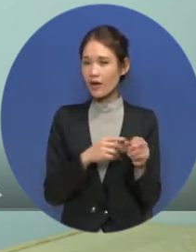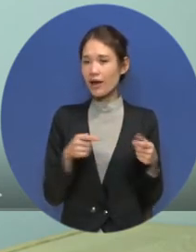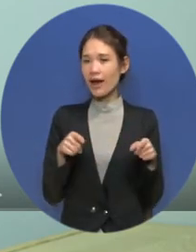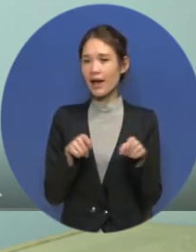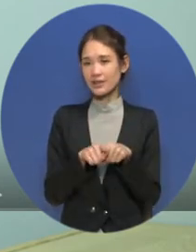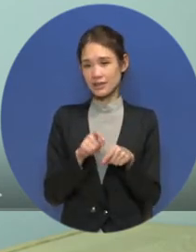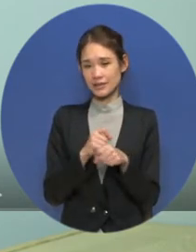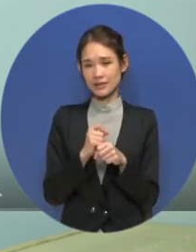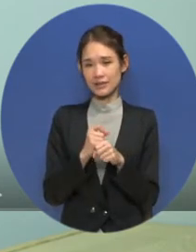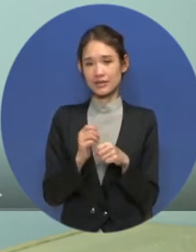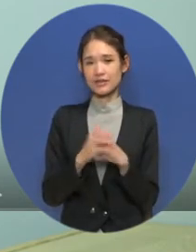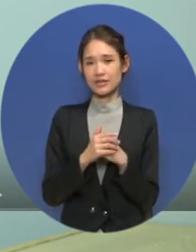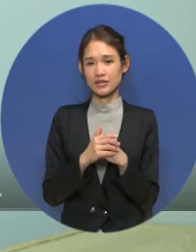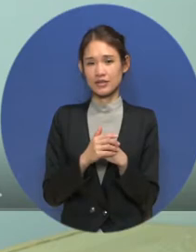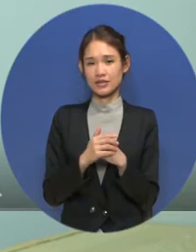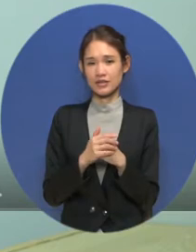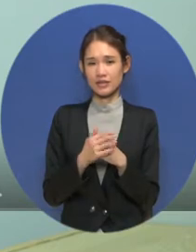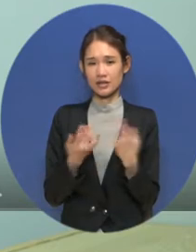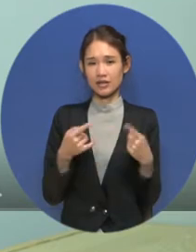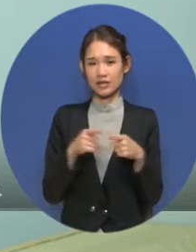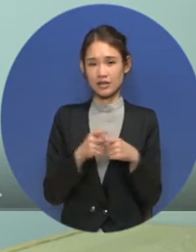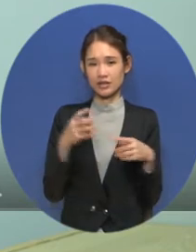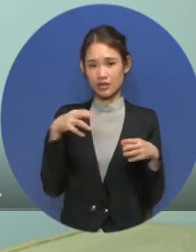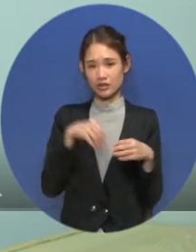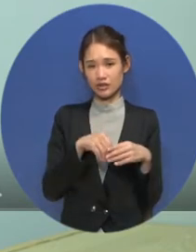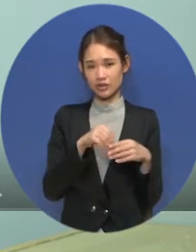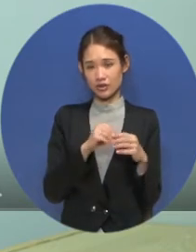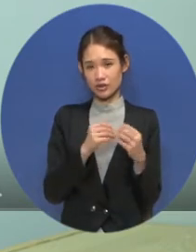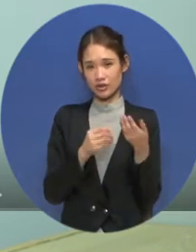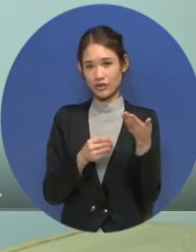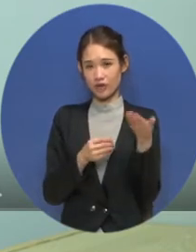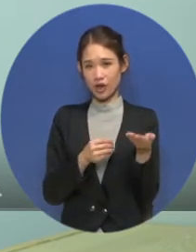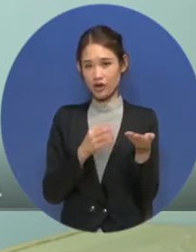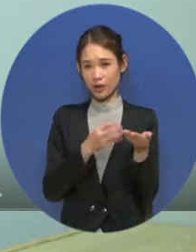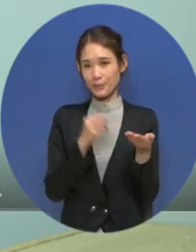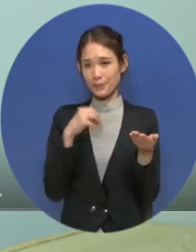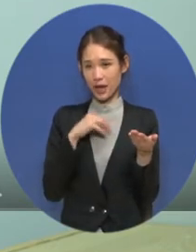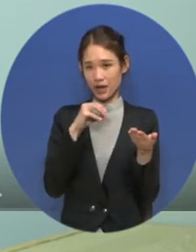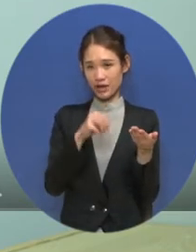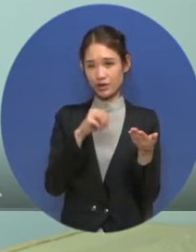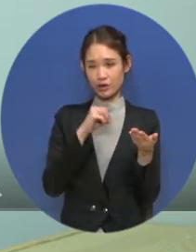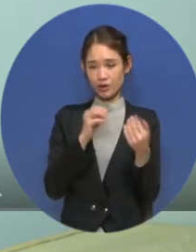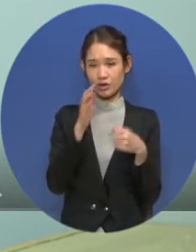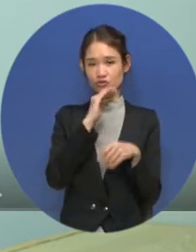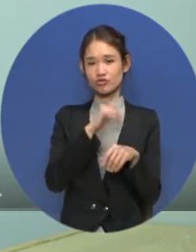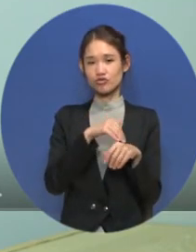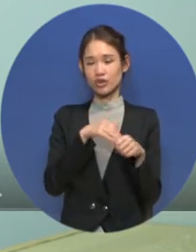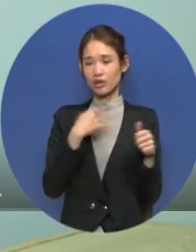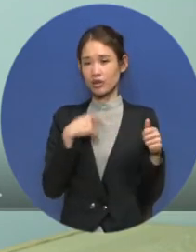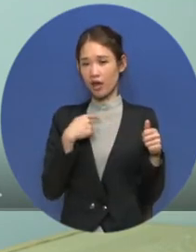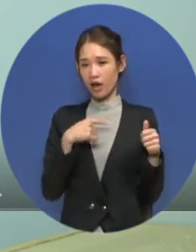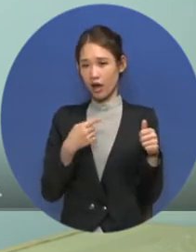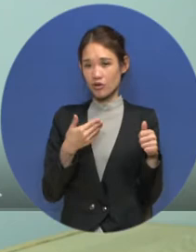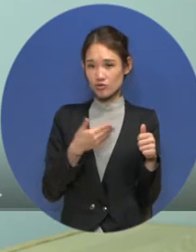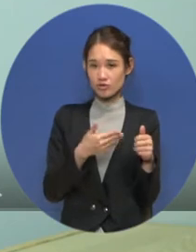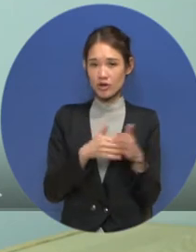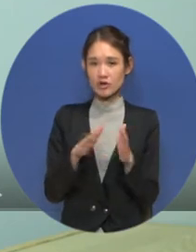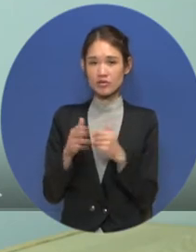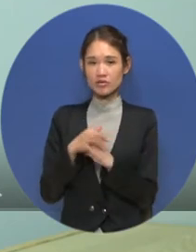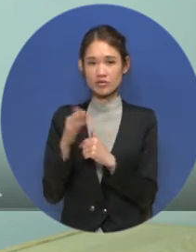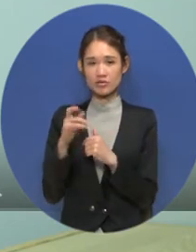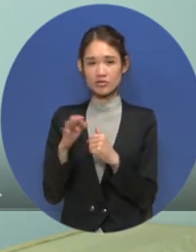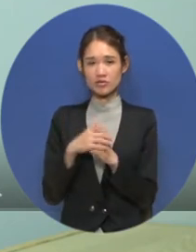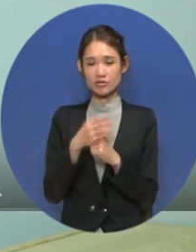같이 만들었어요. 같이 서서 넣으세요, 빼세요 이렇게 훈련을 계속하고 있었는데요. 차오름이 생기면서 이게